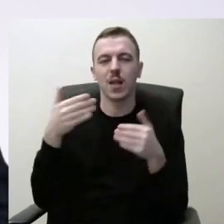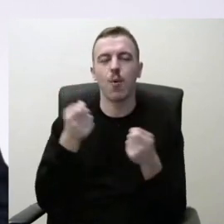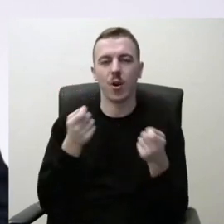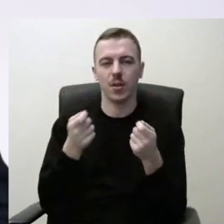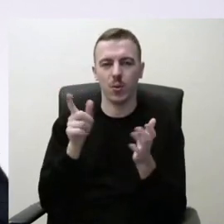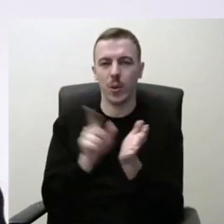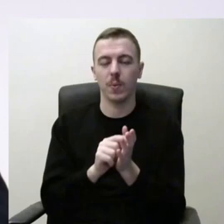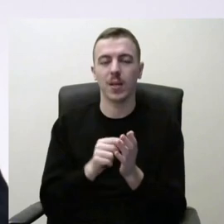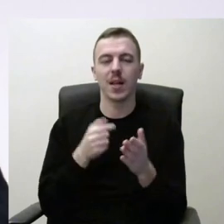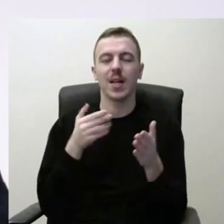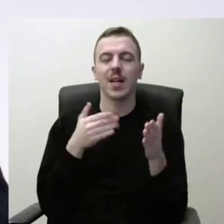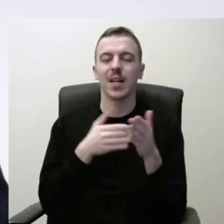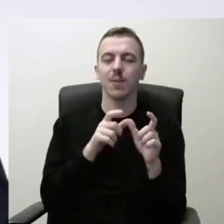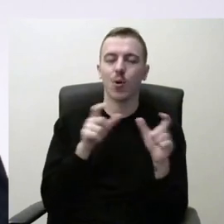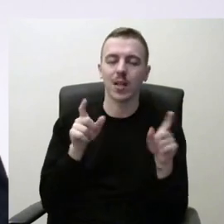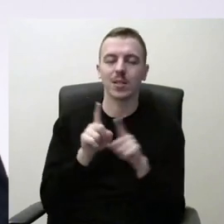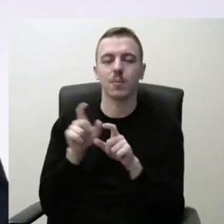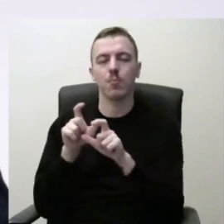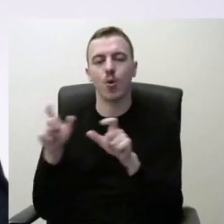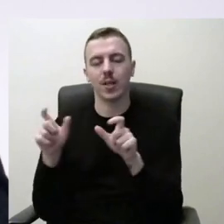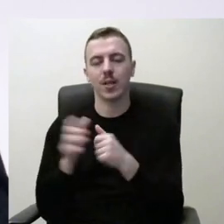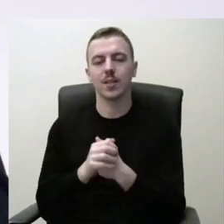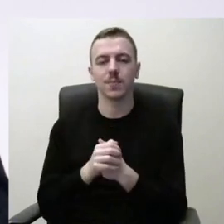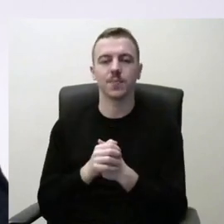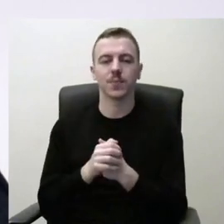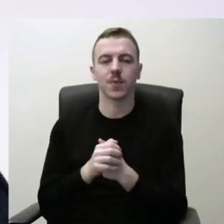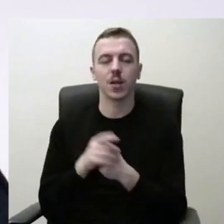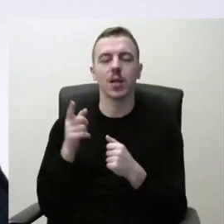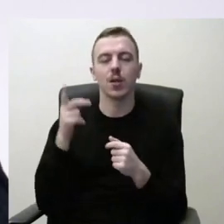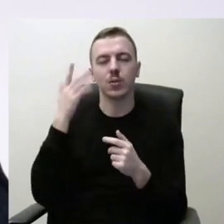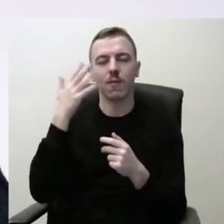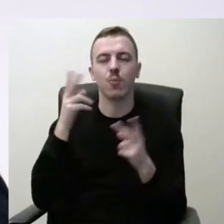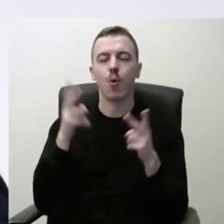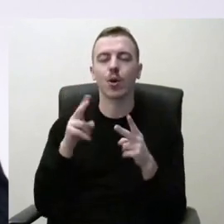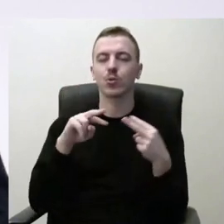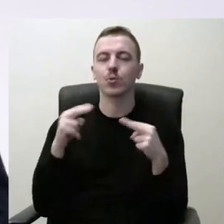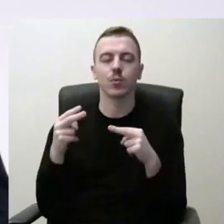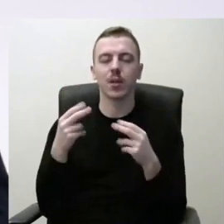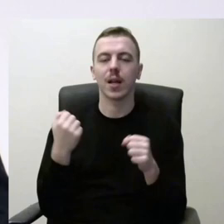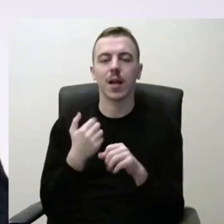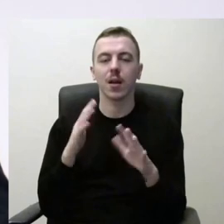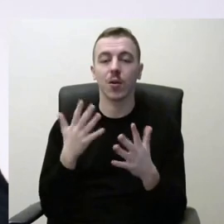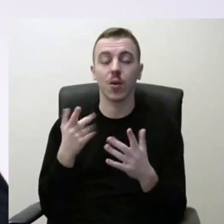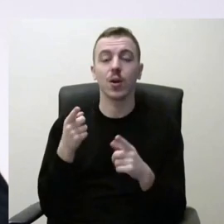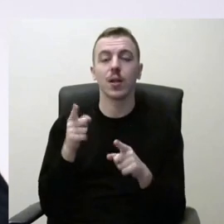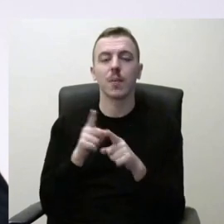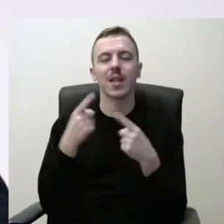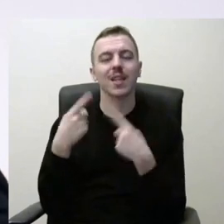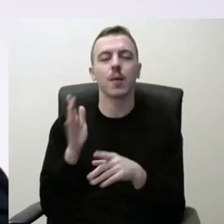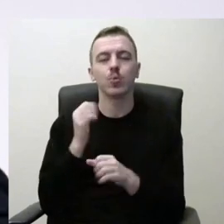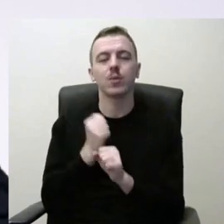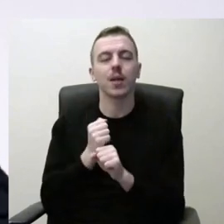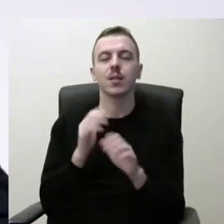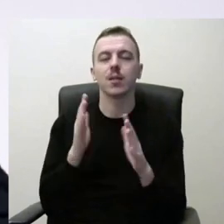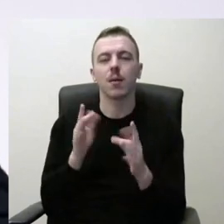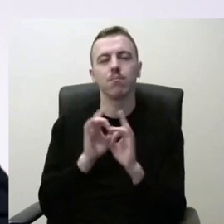Iki mokyklinės ir mokyklinės. Ir kokių pokyčių jūsų nuomonė reikia, ką jūs darysite kitaip nei daroma dabar, ar kaip